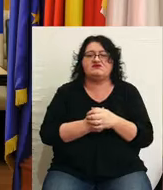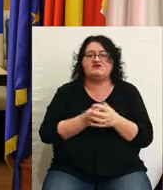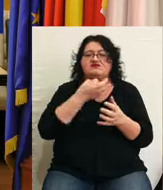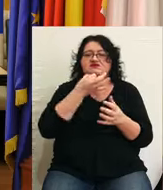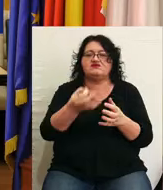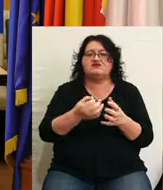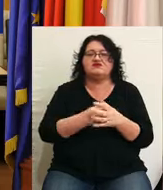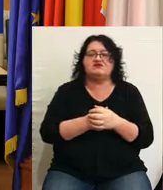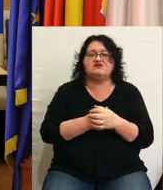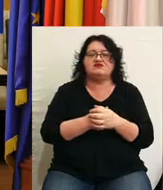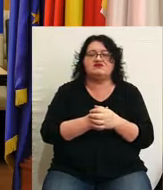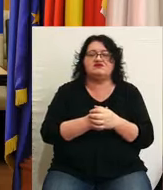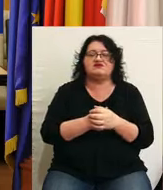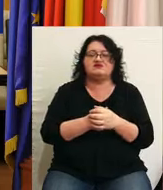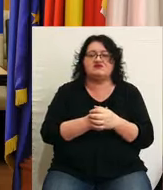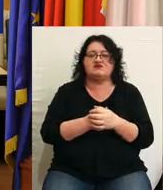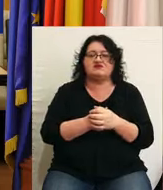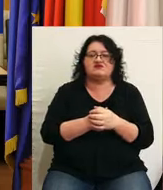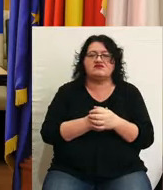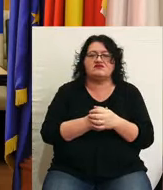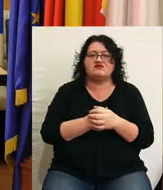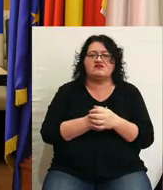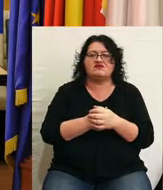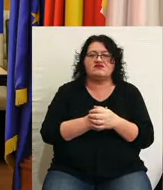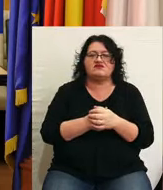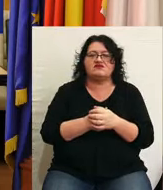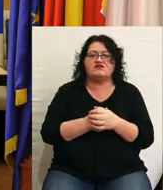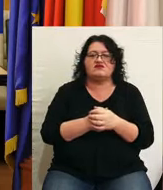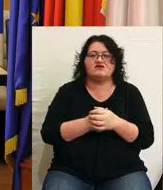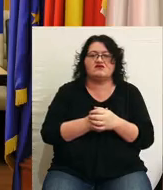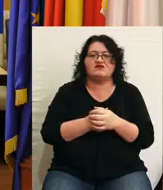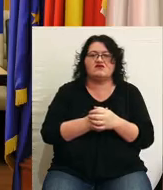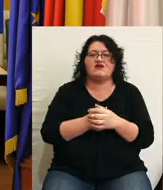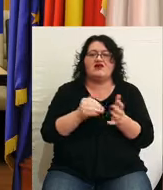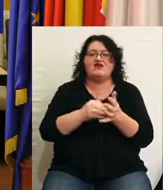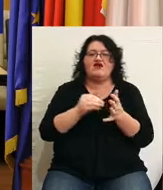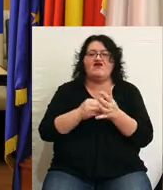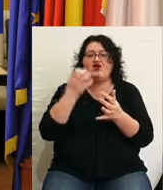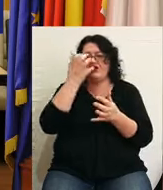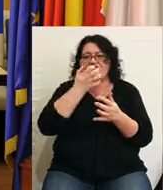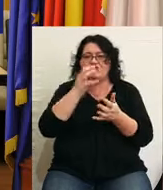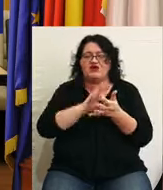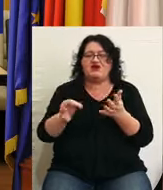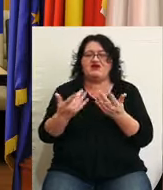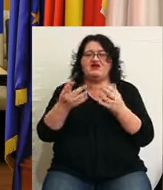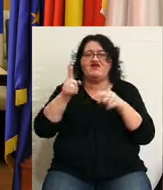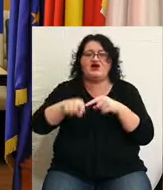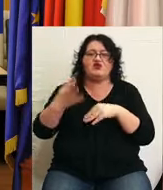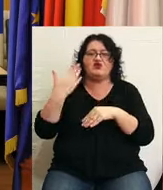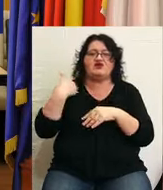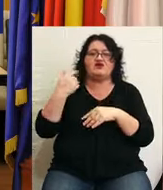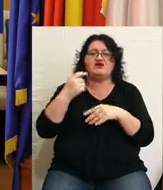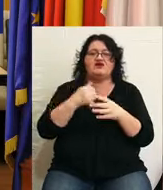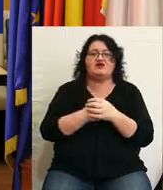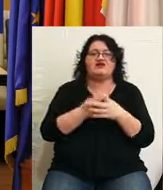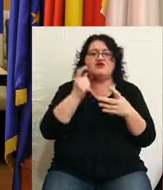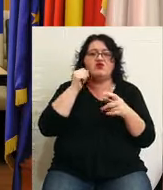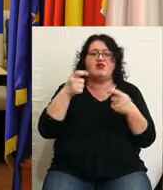că vorbiți acum despre folosirea cărbunelui. Acum câteva luni, oamenii din echipa